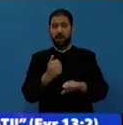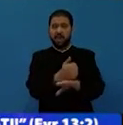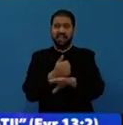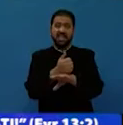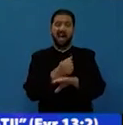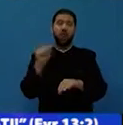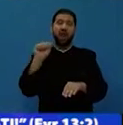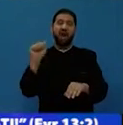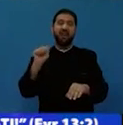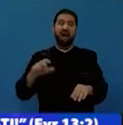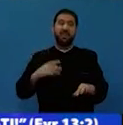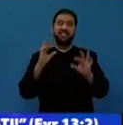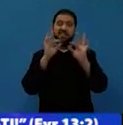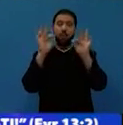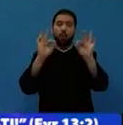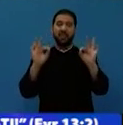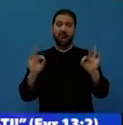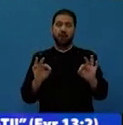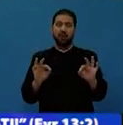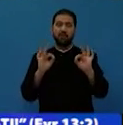patriarhul Avraam este modelul